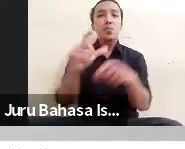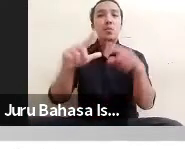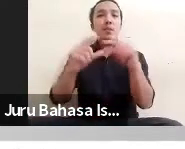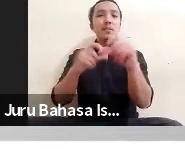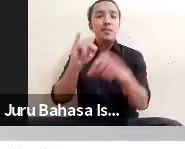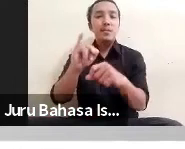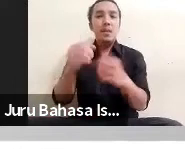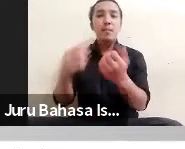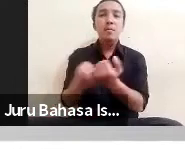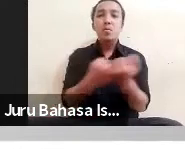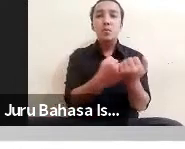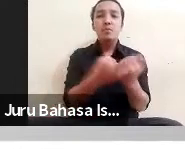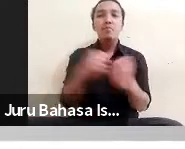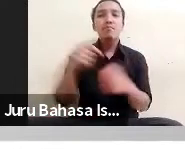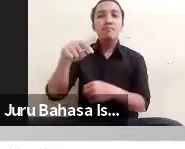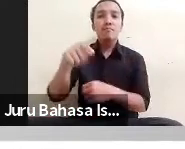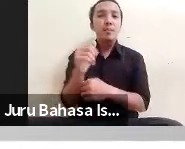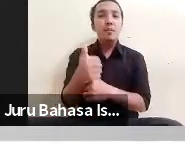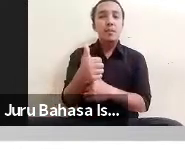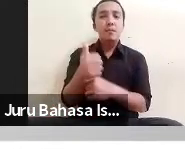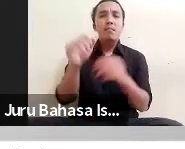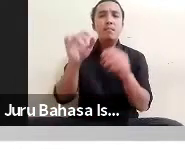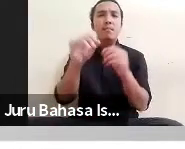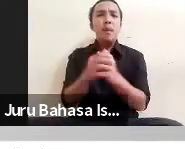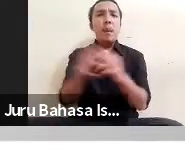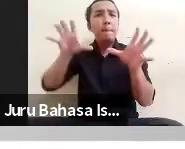Nah, regulasi ini bisa berbagai bentuk.